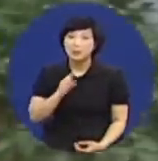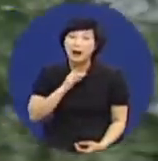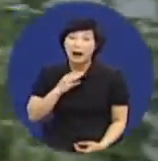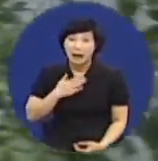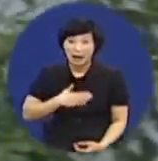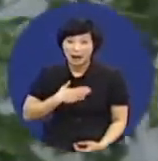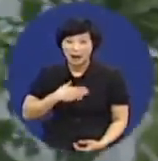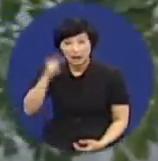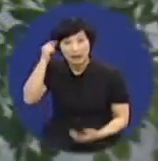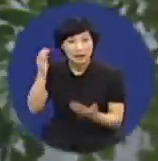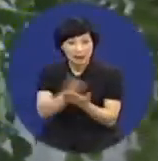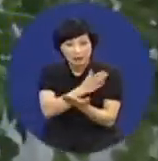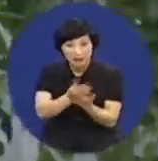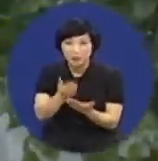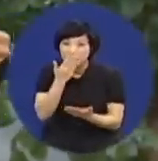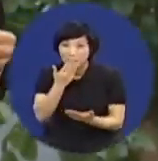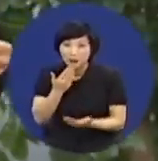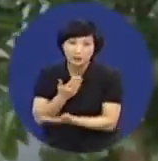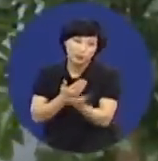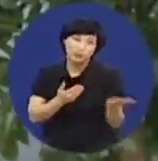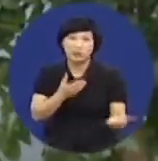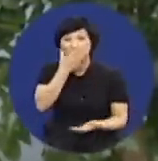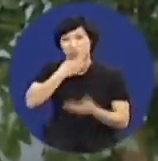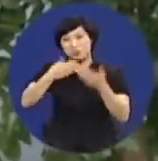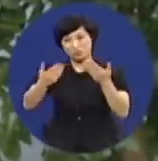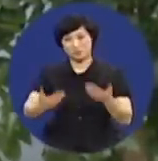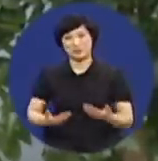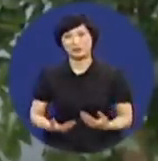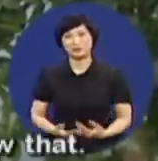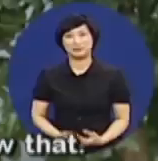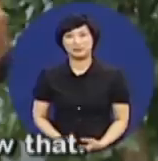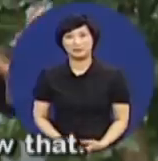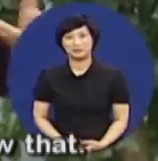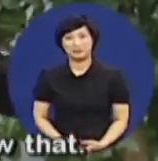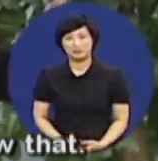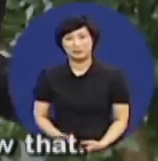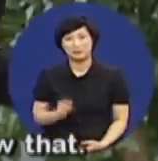これだけができれば祝福されます。